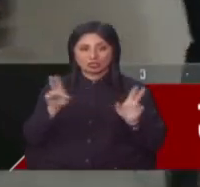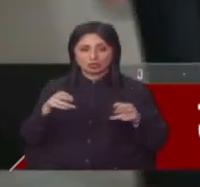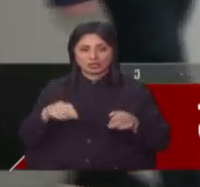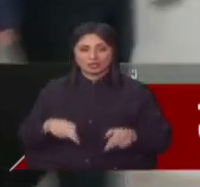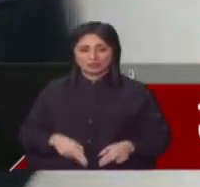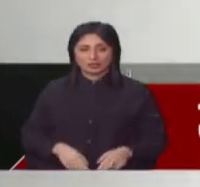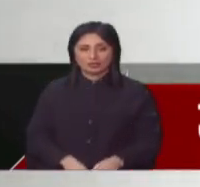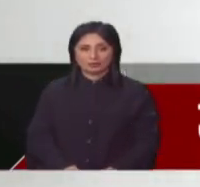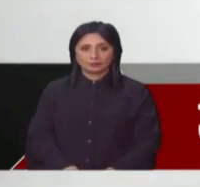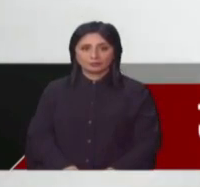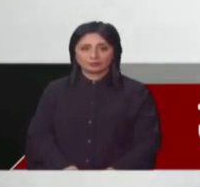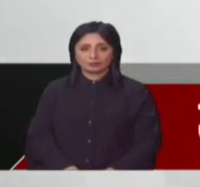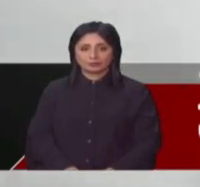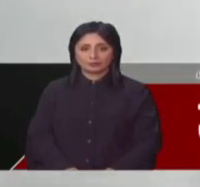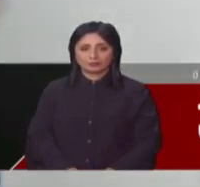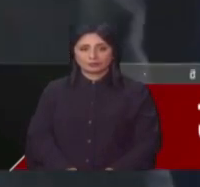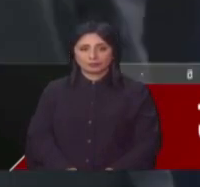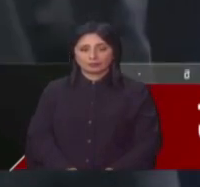gatvili.